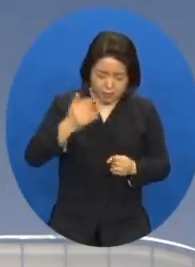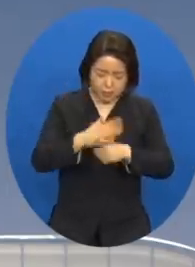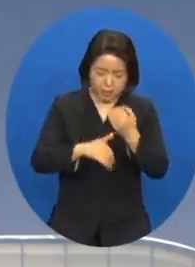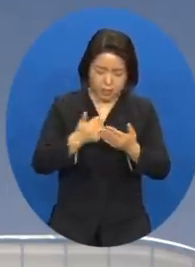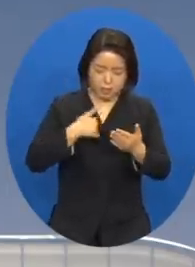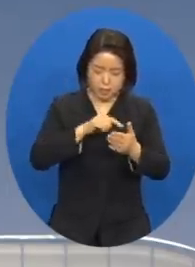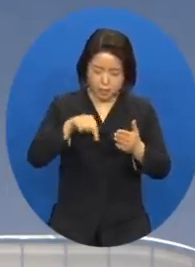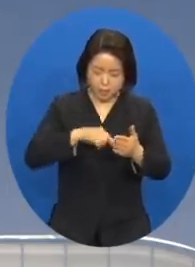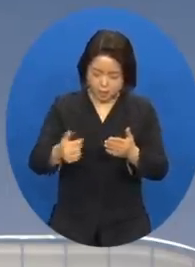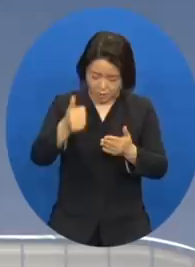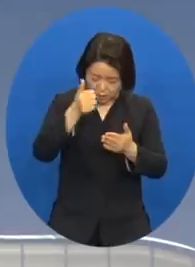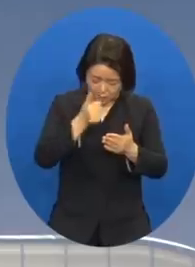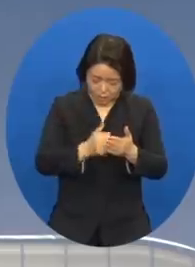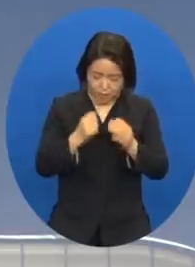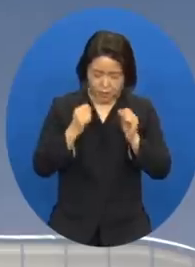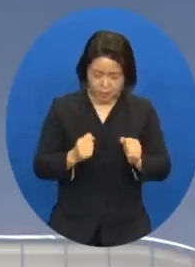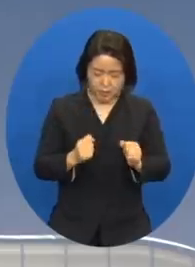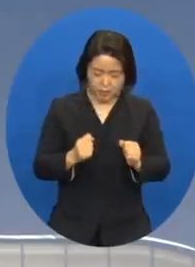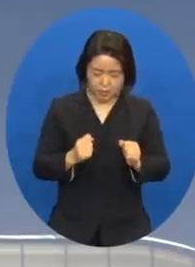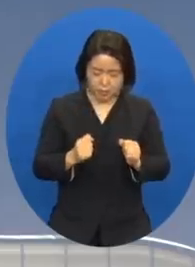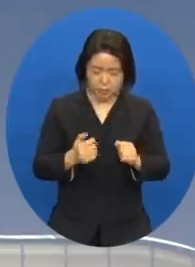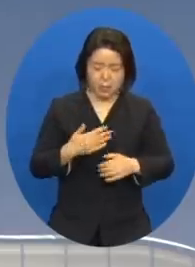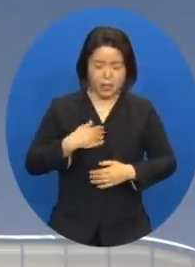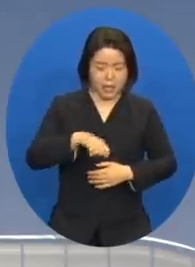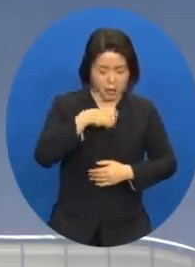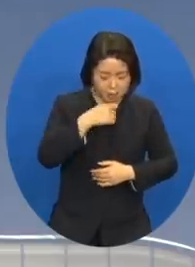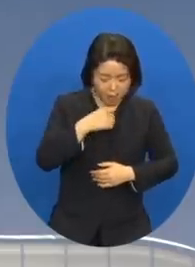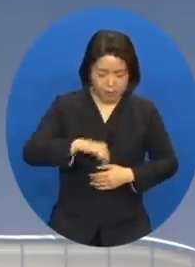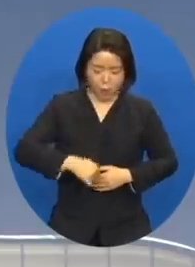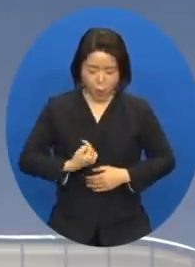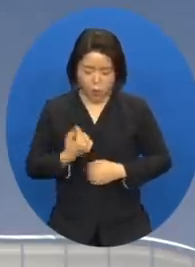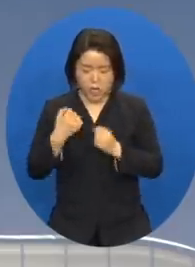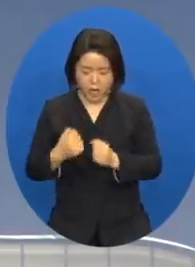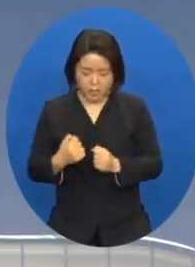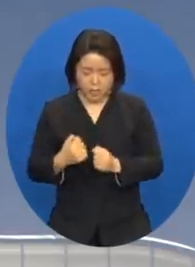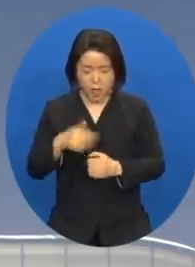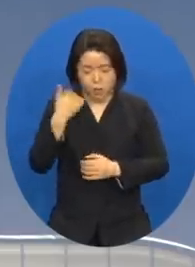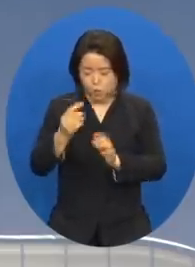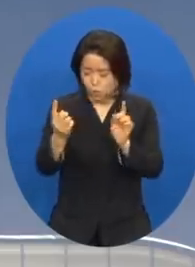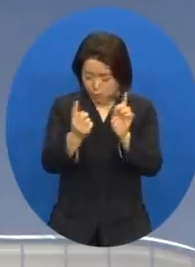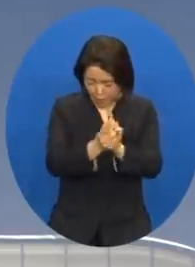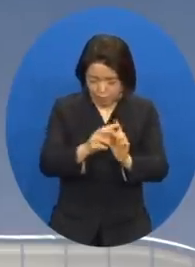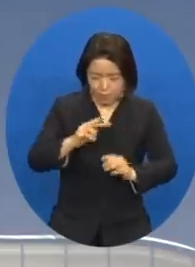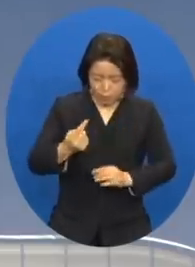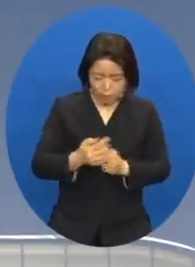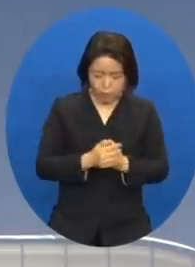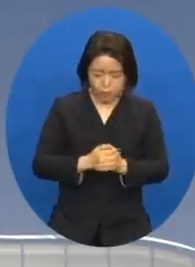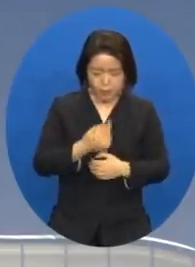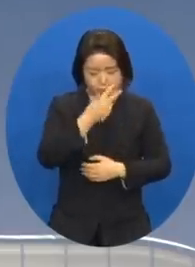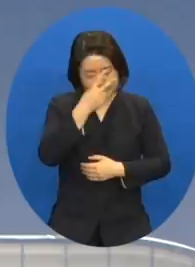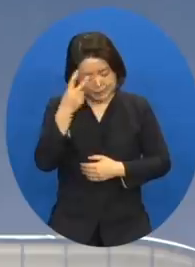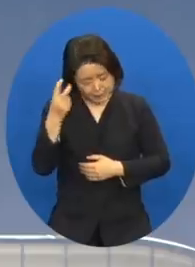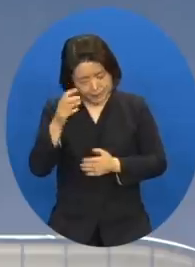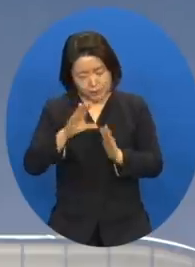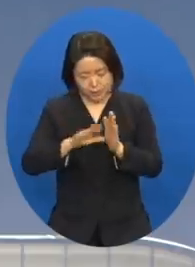것을, 하나님, 우리가 밥을 먹어도, 혼자 있어도, 누구와 만나도, 잠을